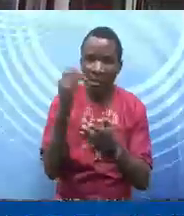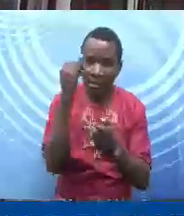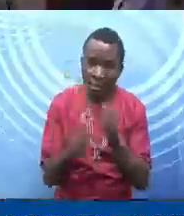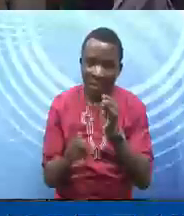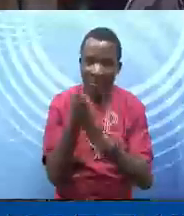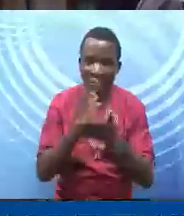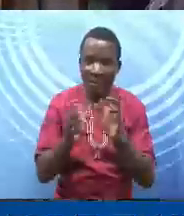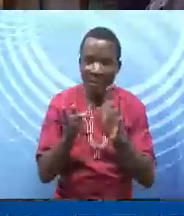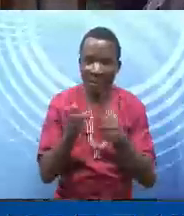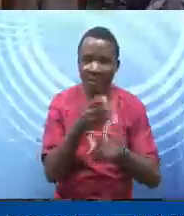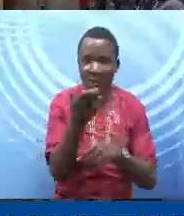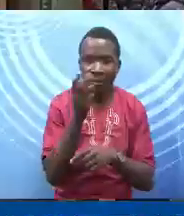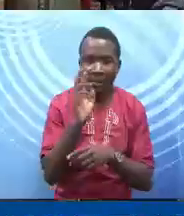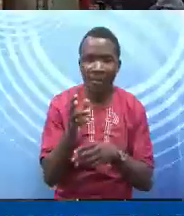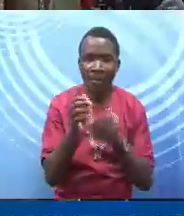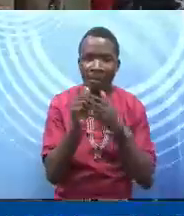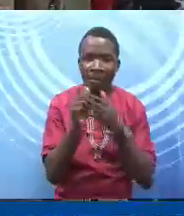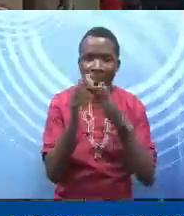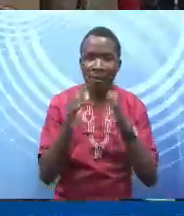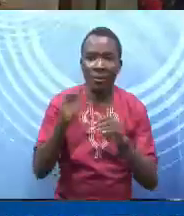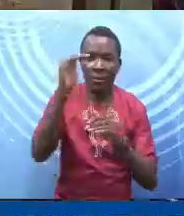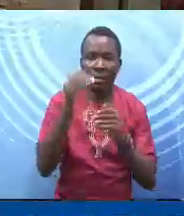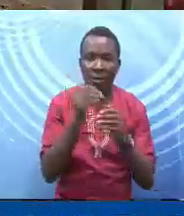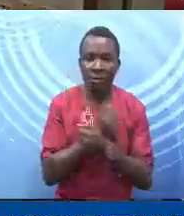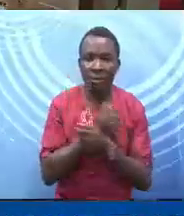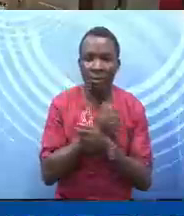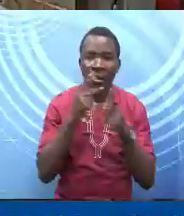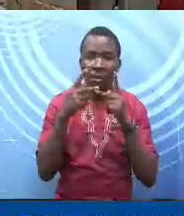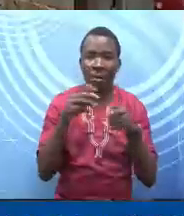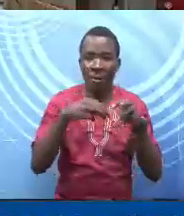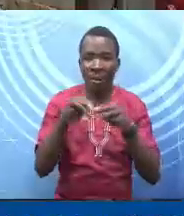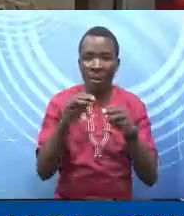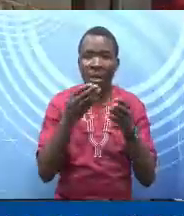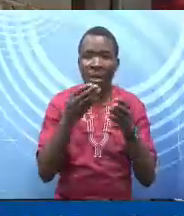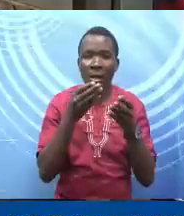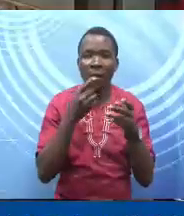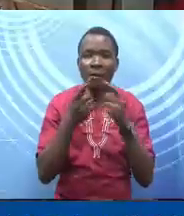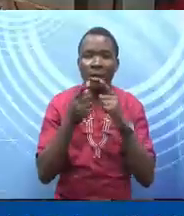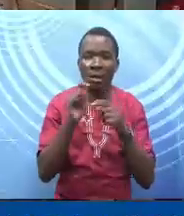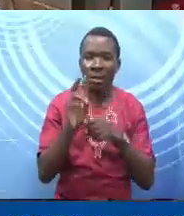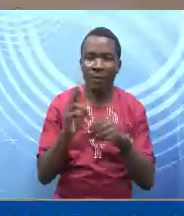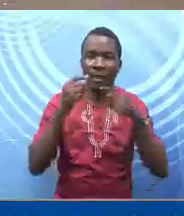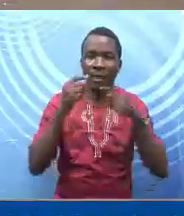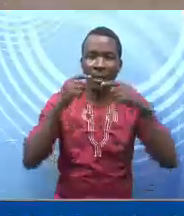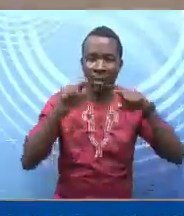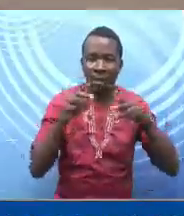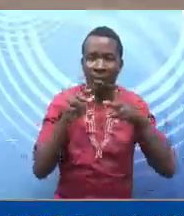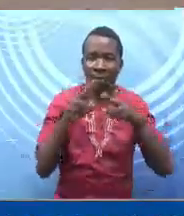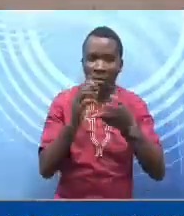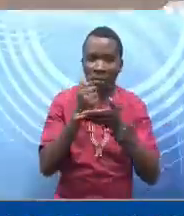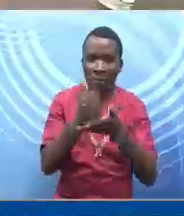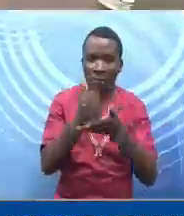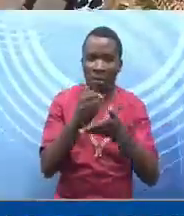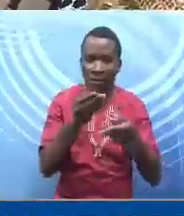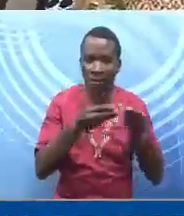nawe wabibonye. Umuyobozi mukuru w'Inkundamahoro Modern Market avugana na BTN TV nawe yatangaje ko ubu buryo bwafashije abacuruzi cyane,